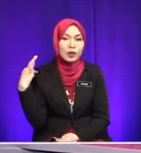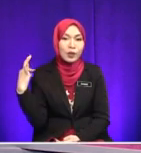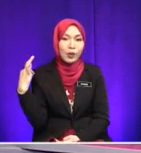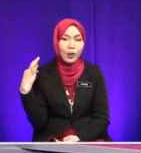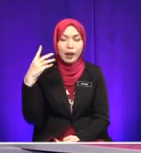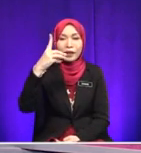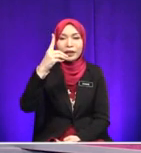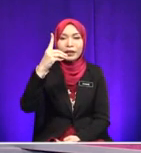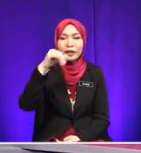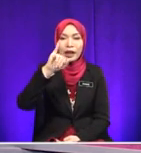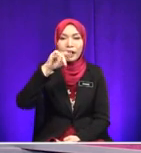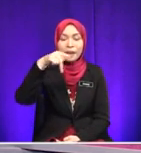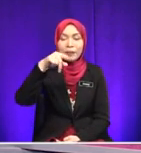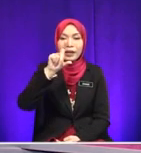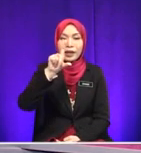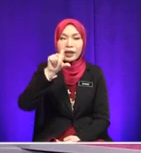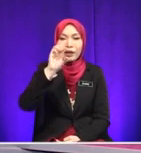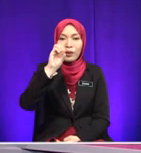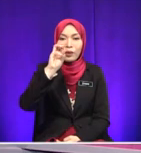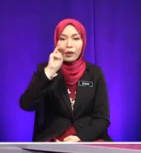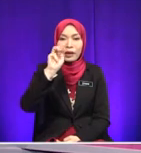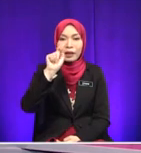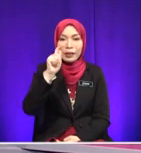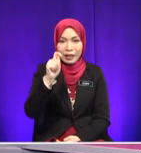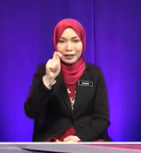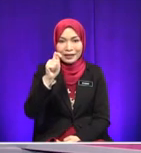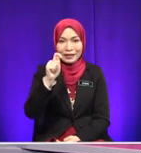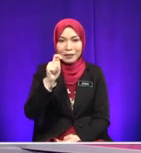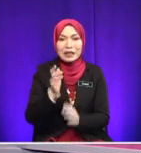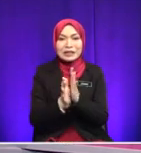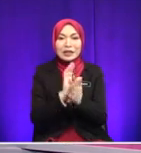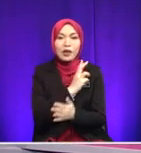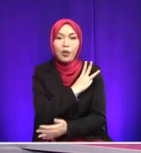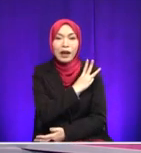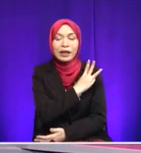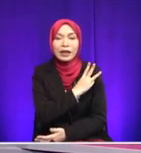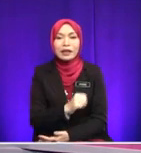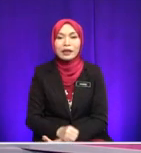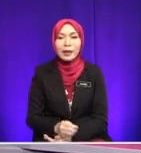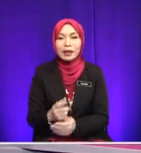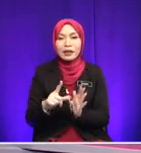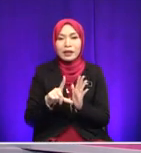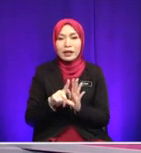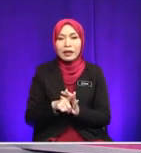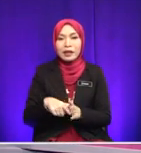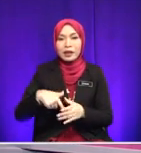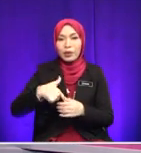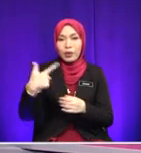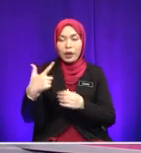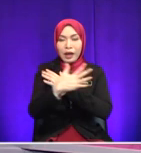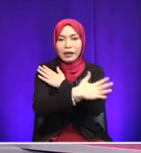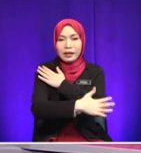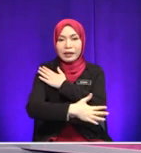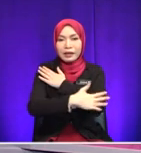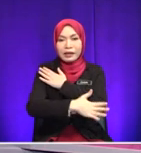ke luar negara. Dan keistimewaannya pastilah kita boleh berjalan-jalan di luar negara sambil